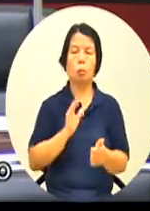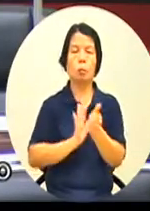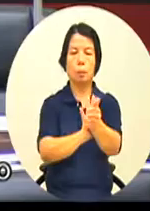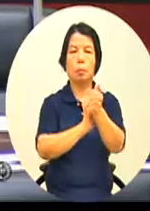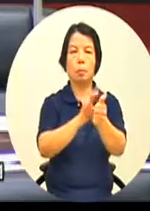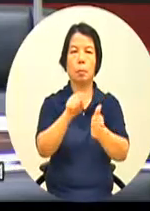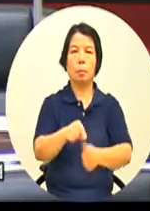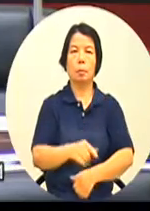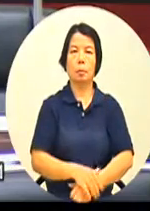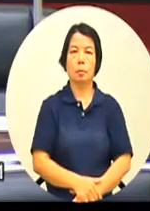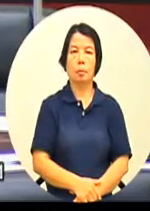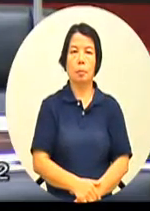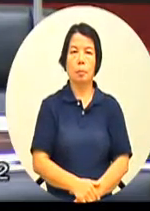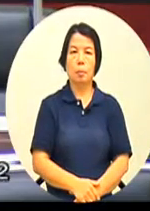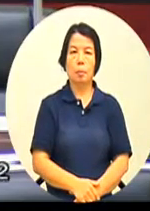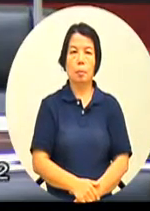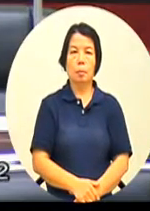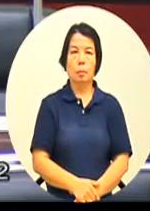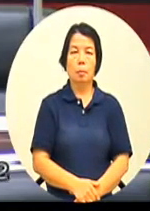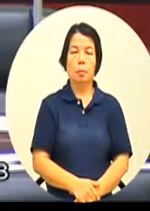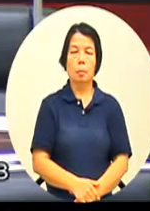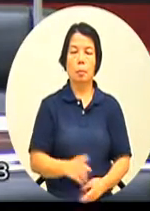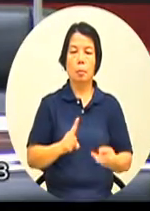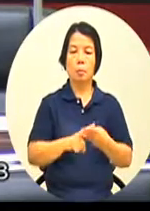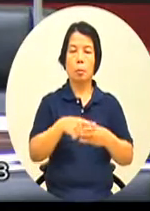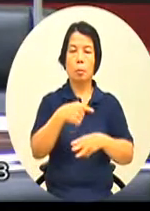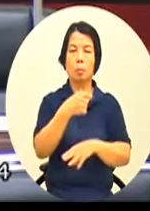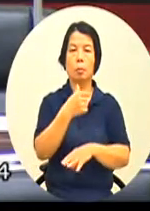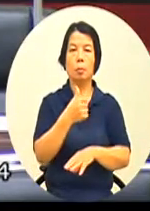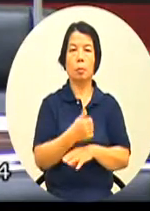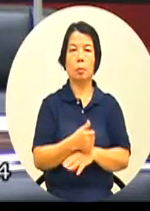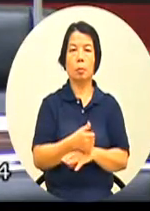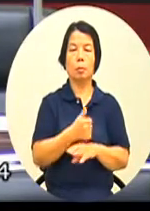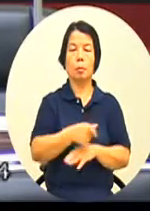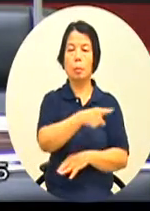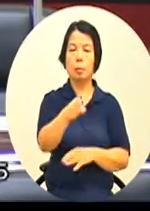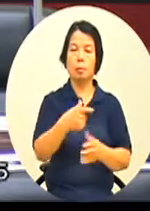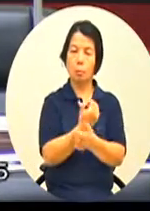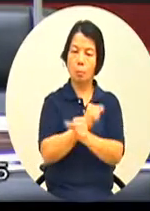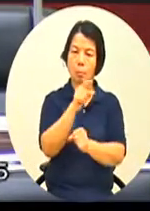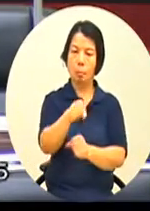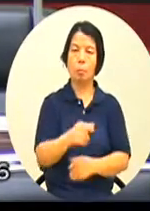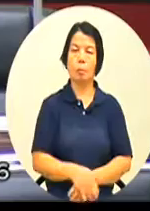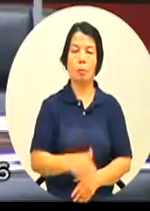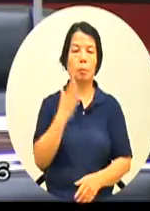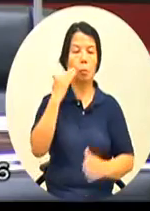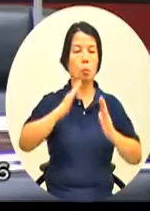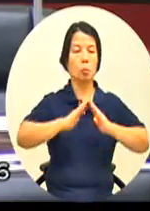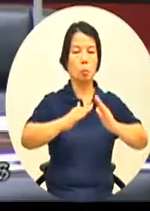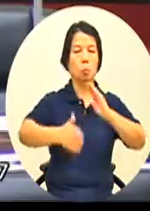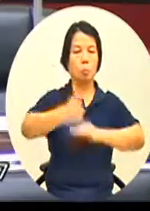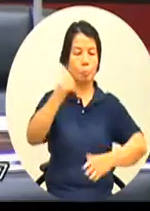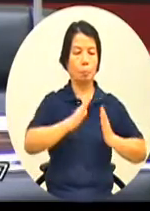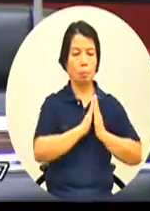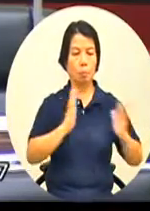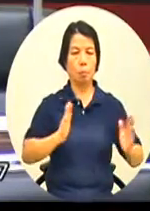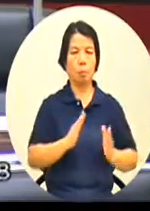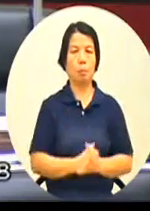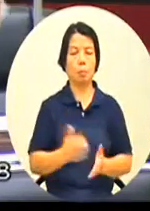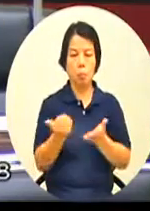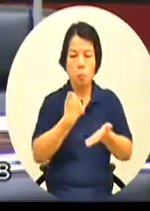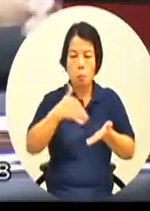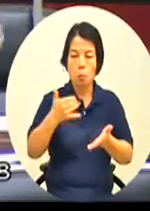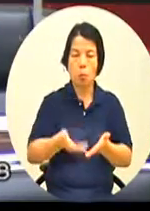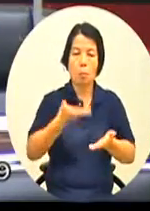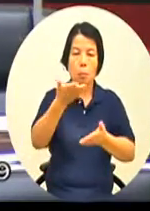来，主席林议员，我来考你一下，那市长有这个八等，要将五省给您